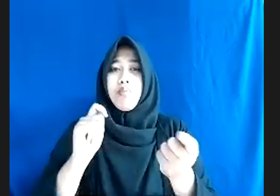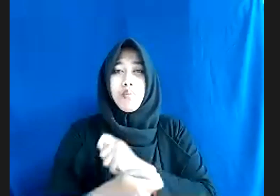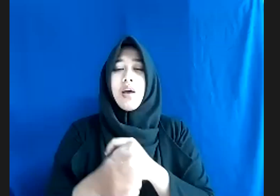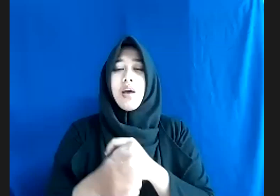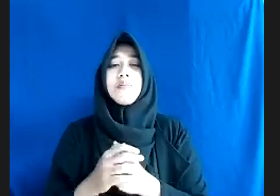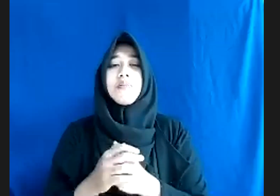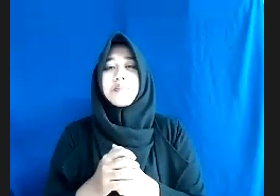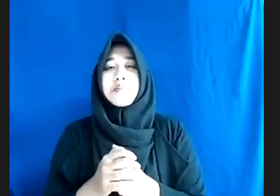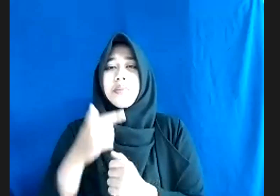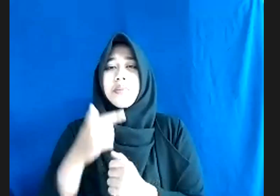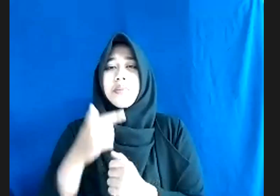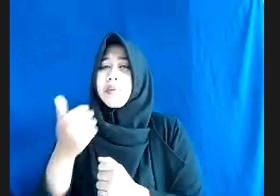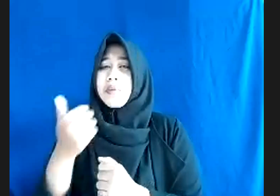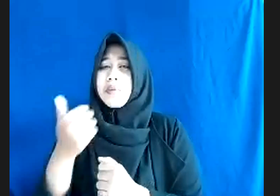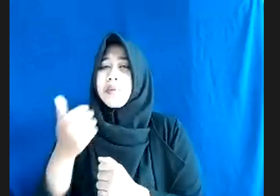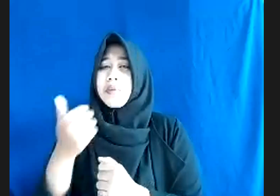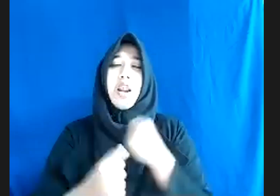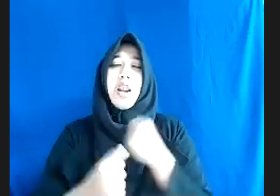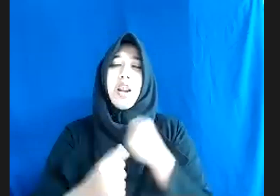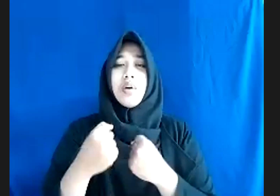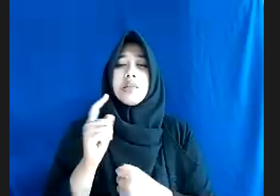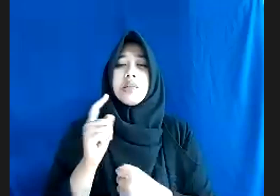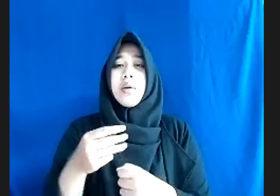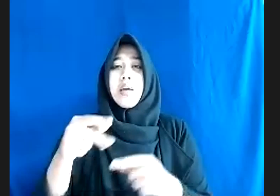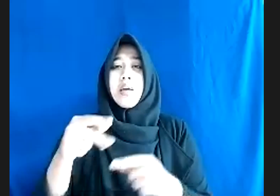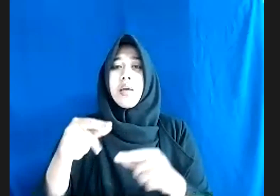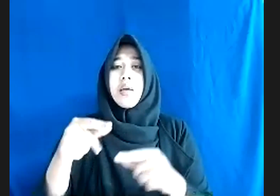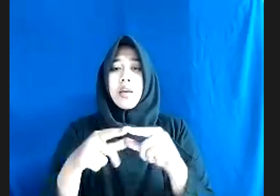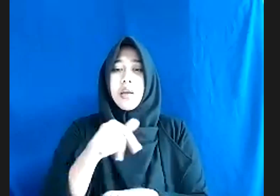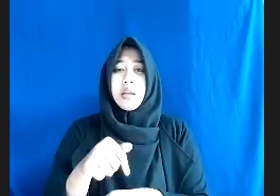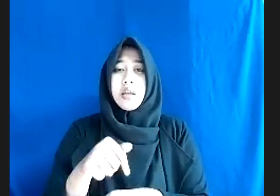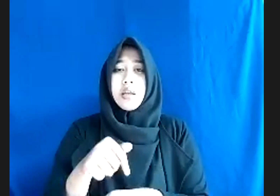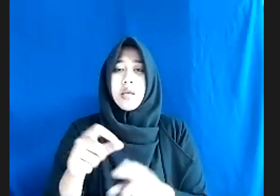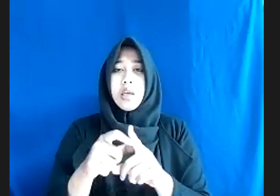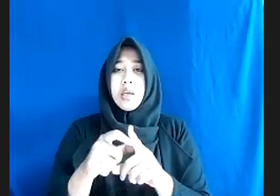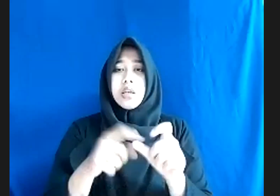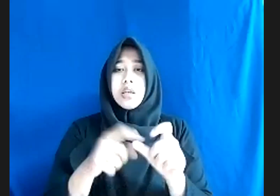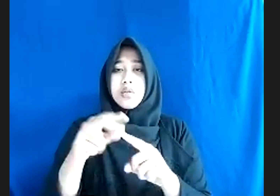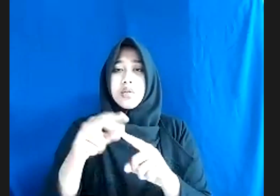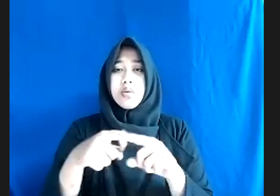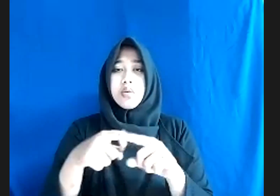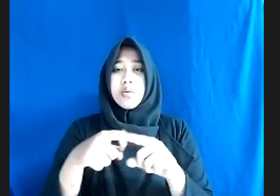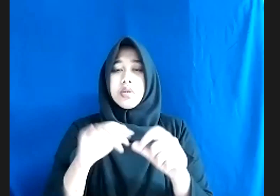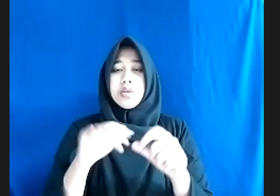lakukan. Karena era hari ini adalah era disrupsi, maka itu yang memang harus kita tangkap betul